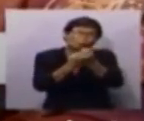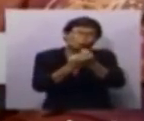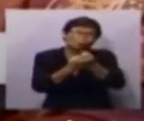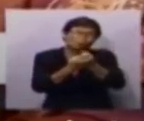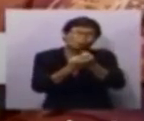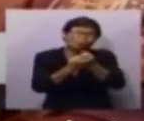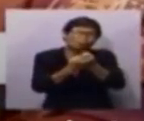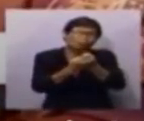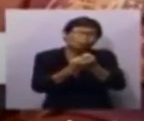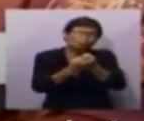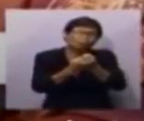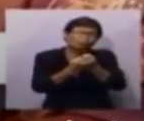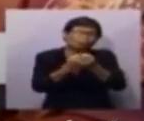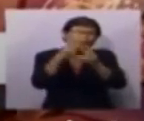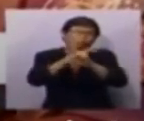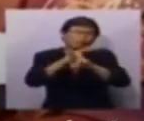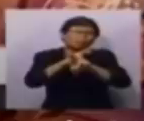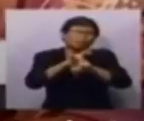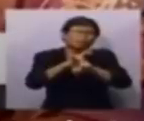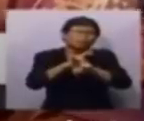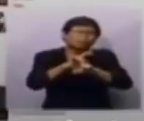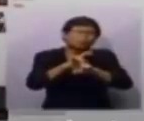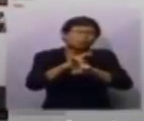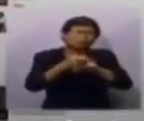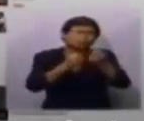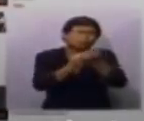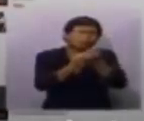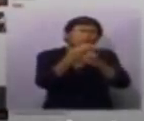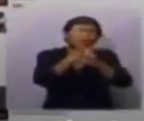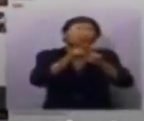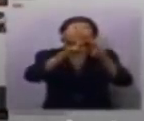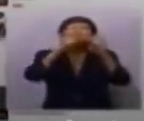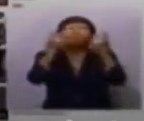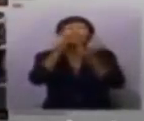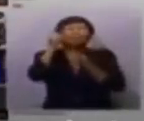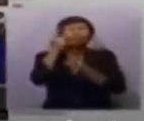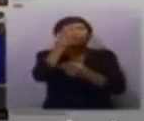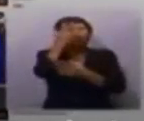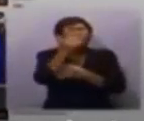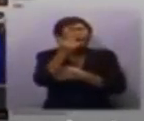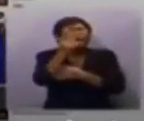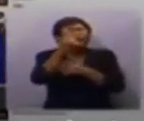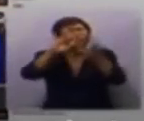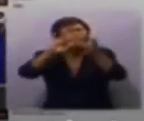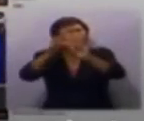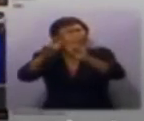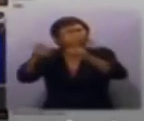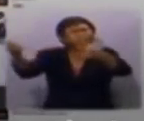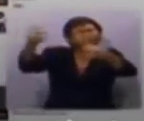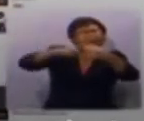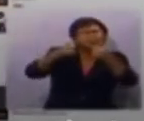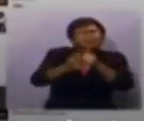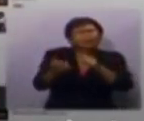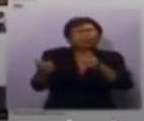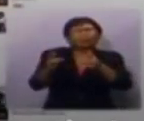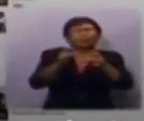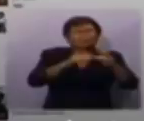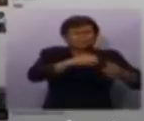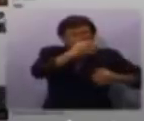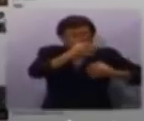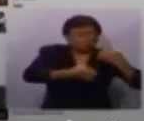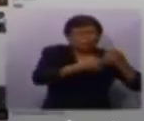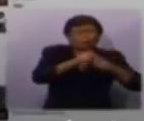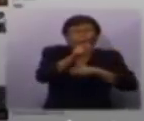memang sedia menjadi penyokong tegar sesuatu parti politik. Mengapa media sosial? Ia sering dikaitkan dengan perhubungan emosi